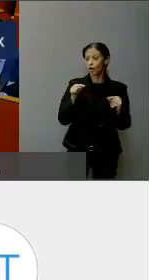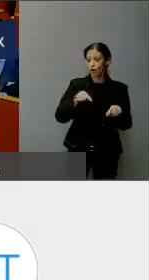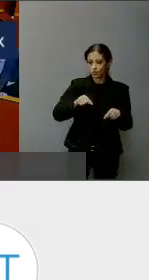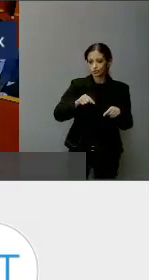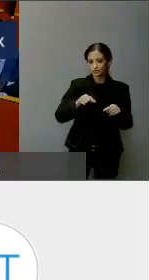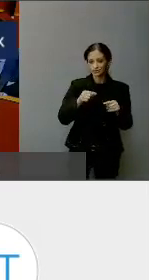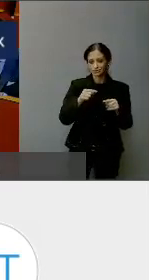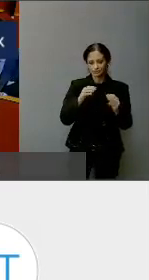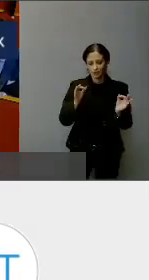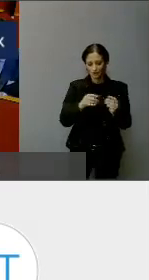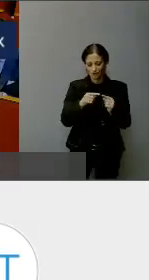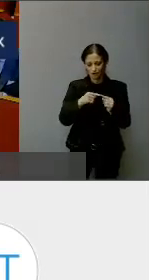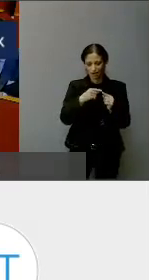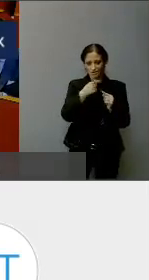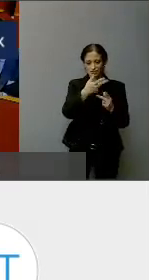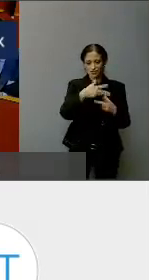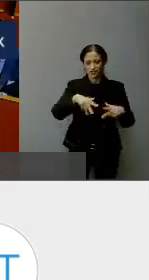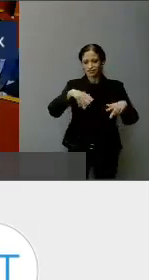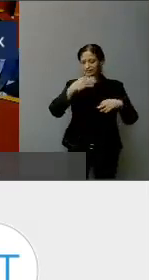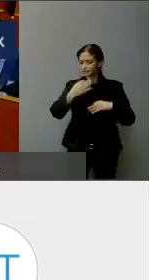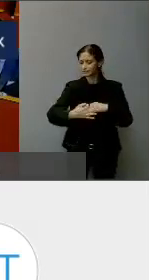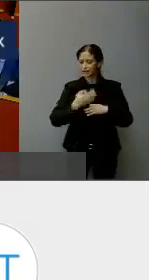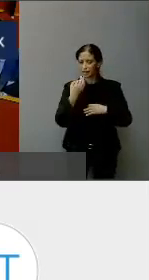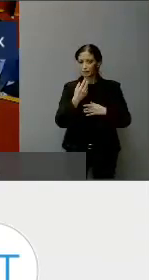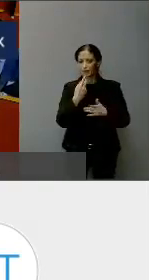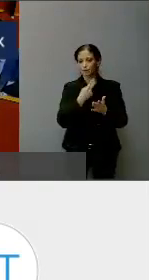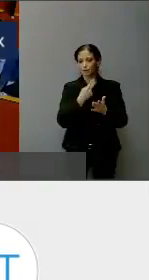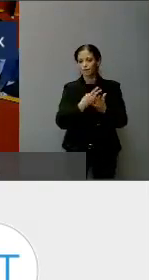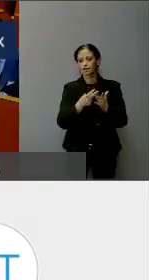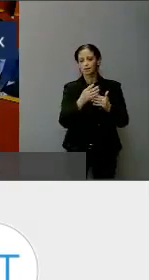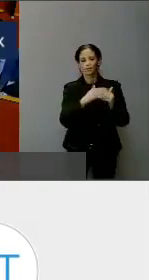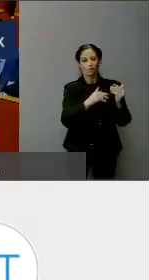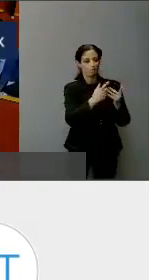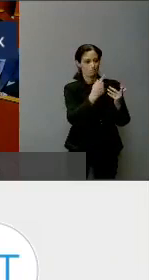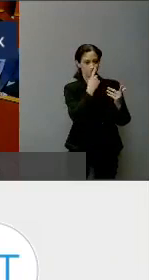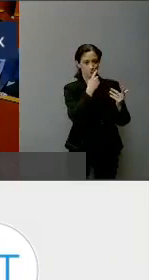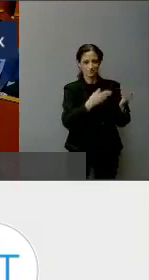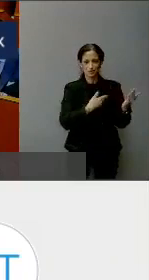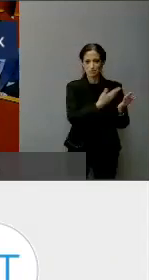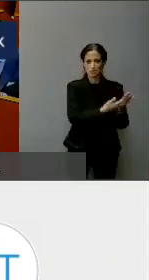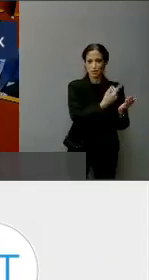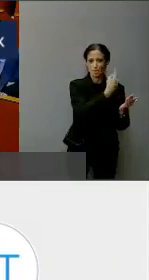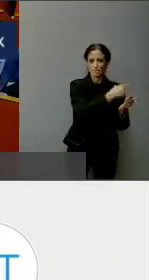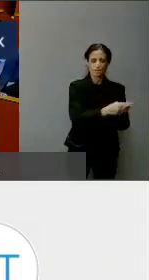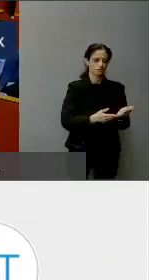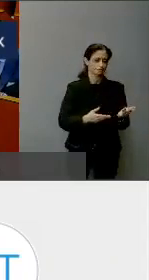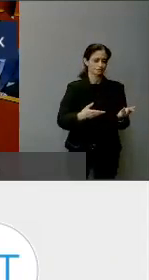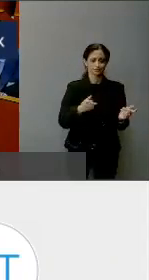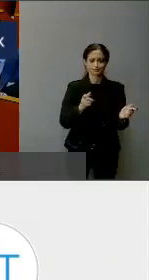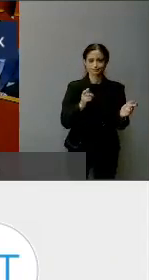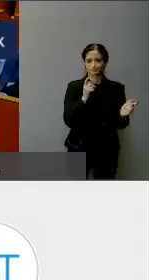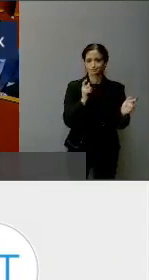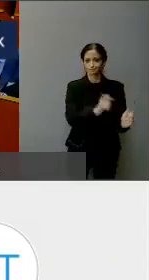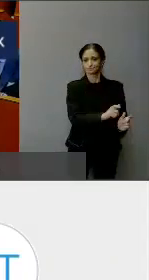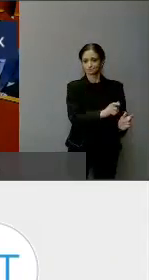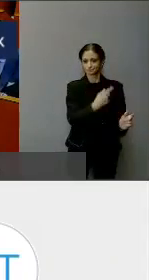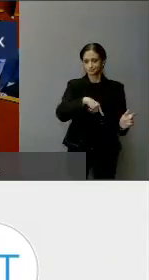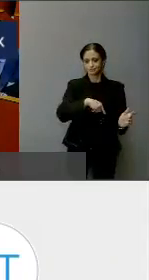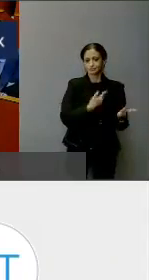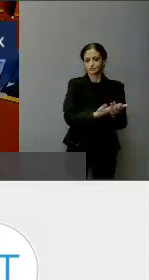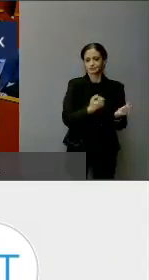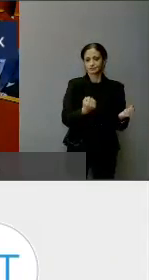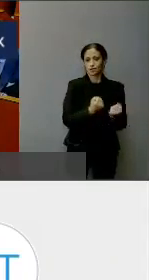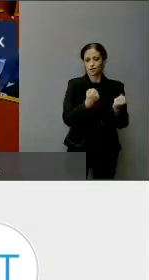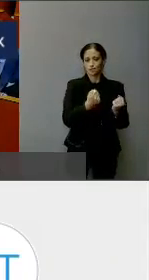occasione di cercare di fermarla delle nostre proposte di sospensiva che era proprio questo atteggiamento